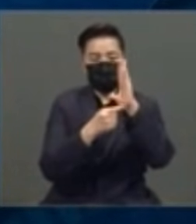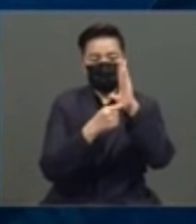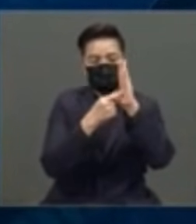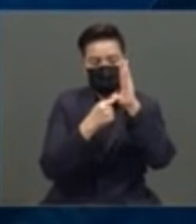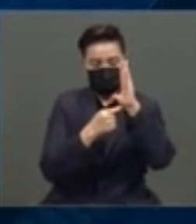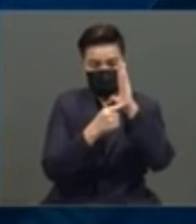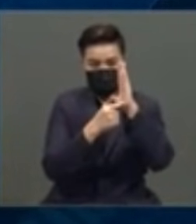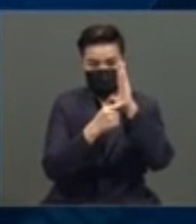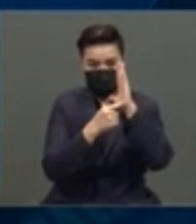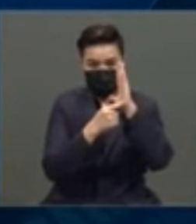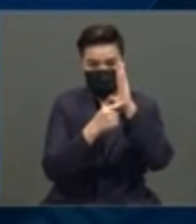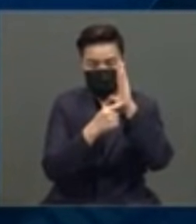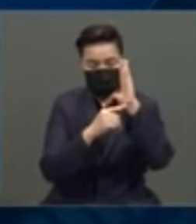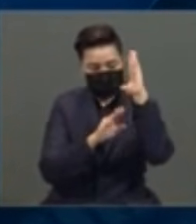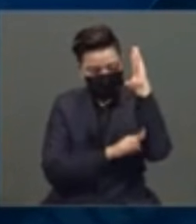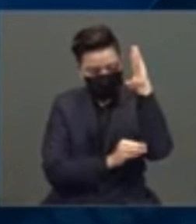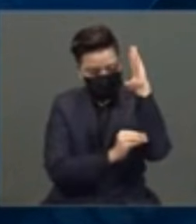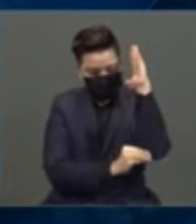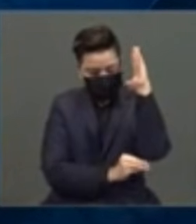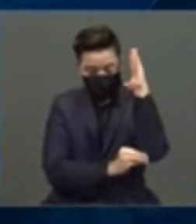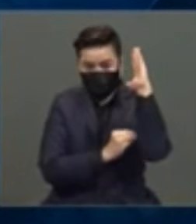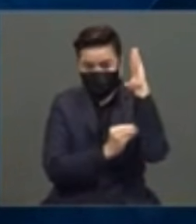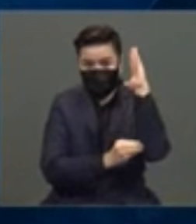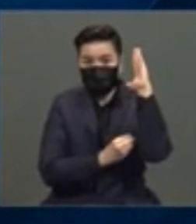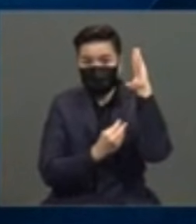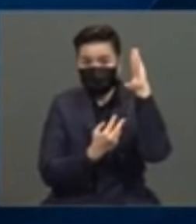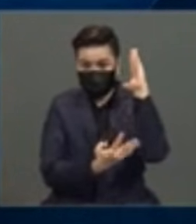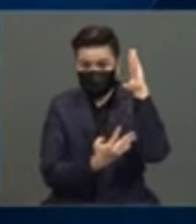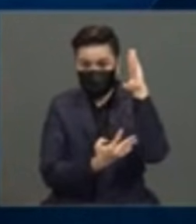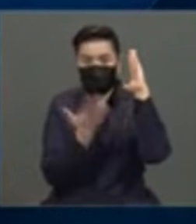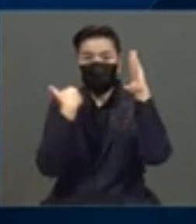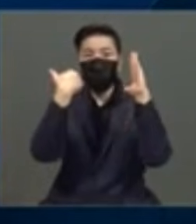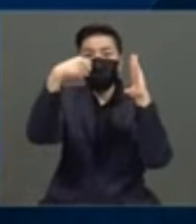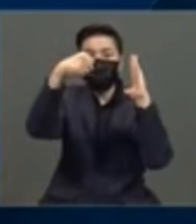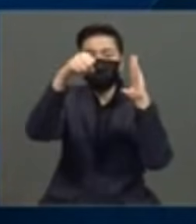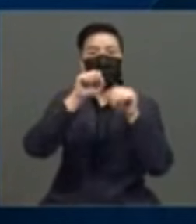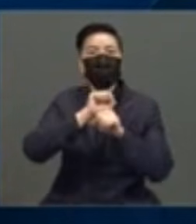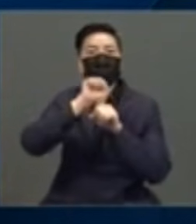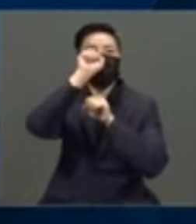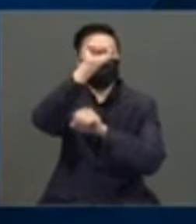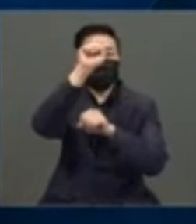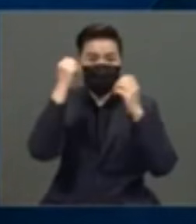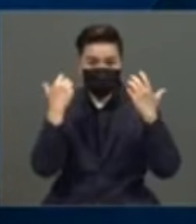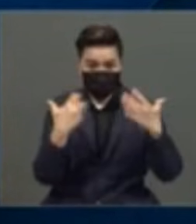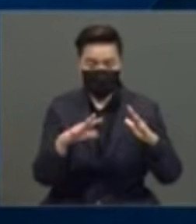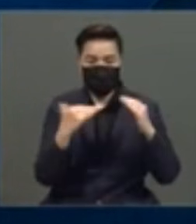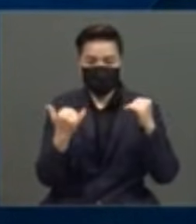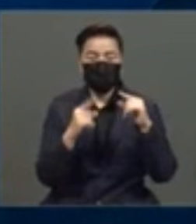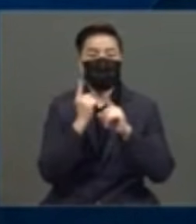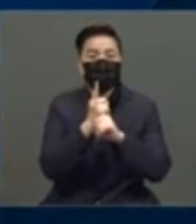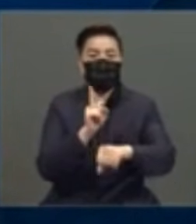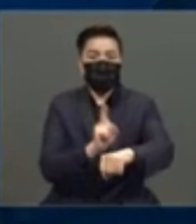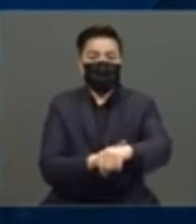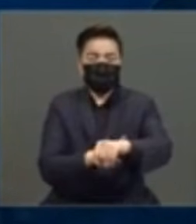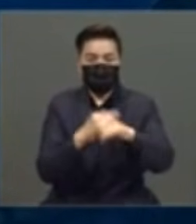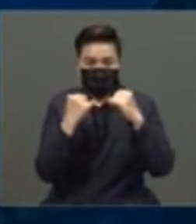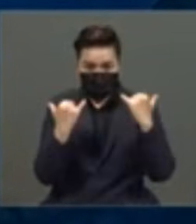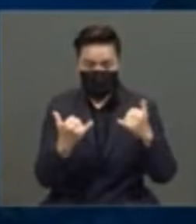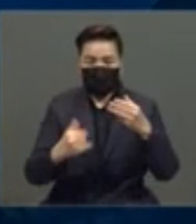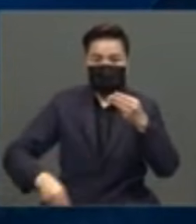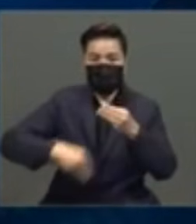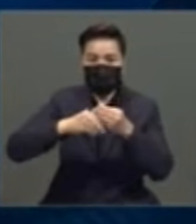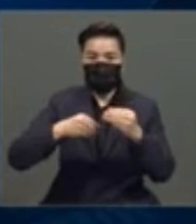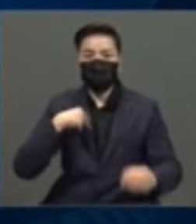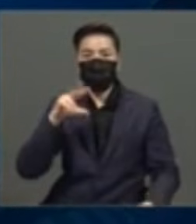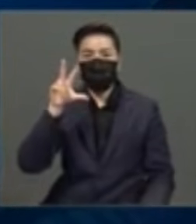ลนะครับแล้วก็4จังหวัดเดิม10จังหวัดเนี่ยประกาศออกไปแล้วนะครับ ว่าเป็นเวลานี้ครั้งนี้เพิ่มขึ้น